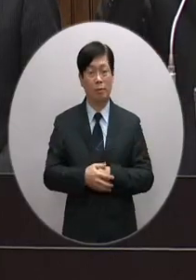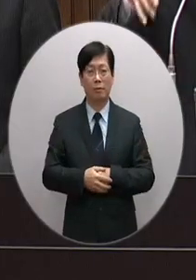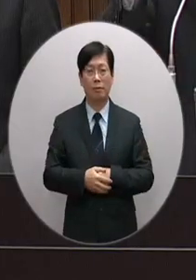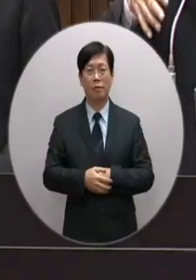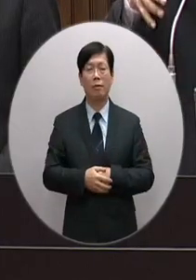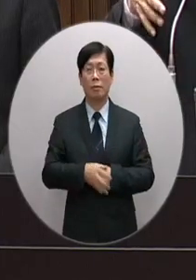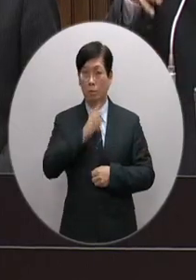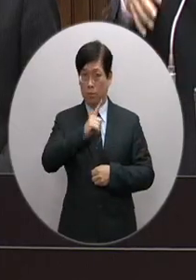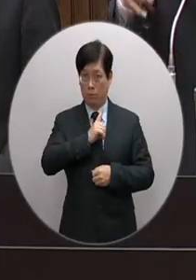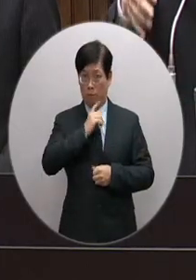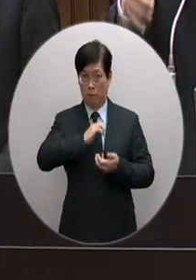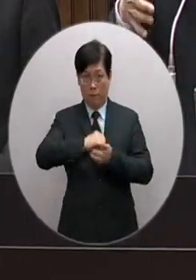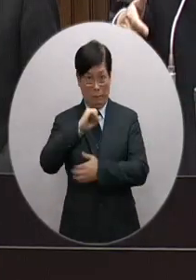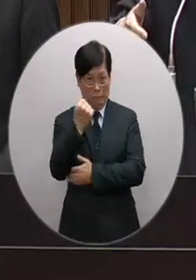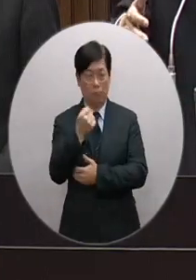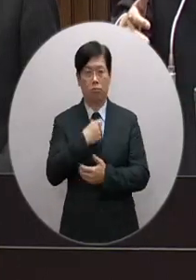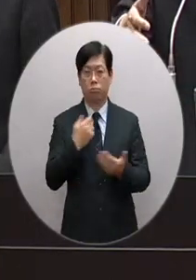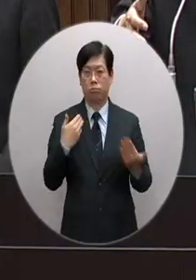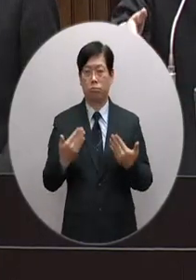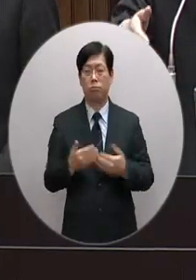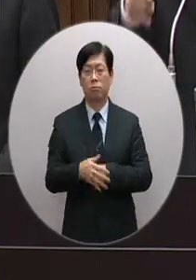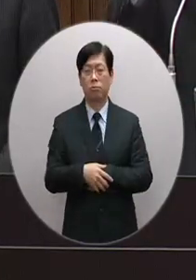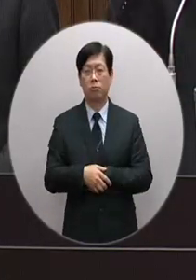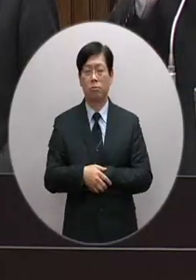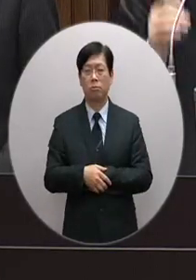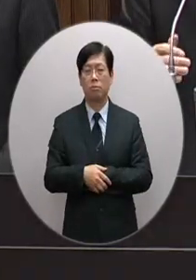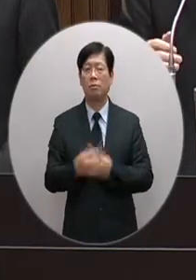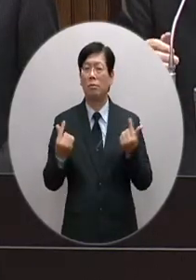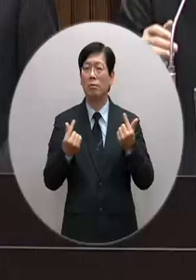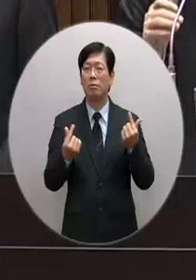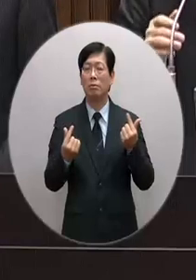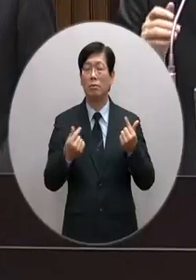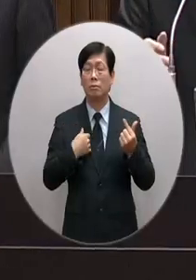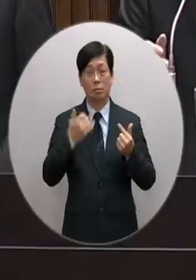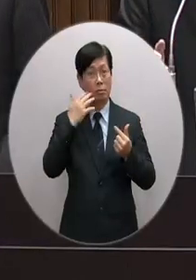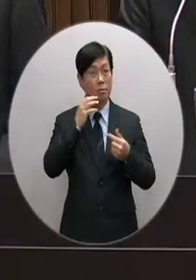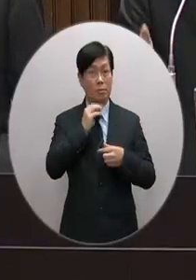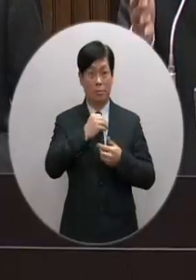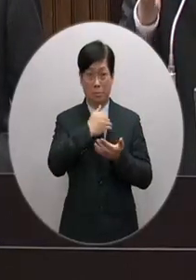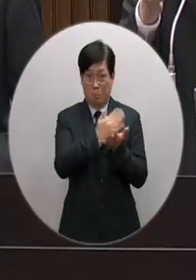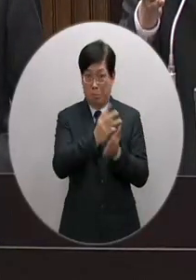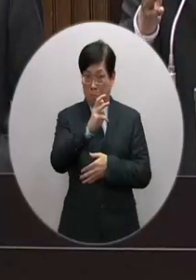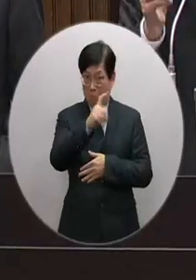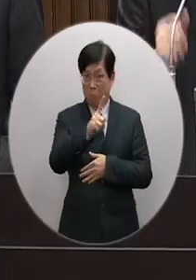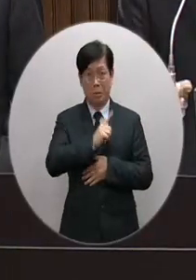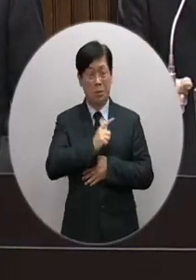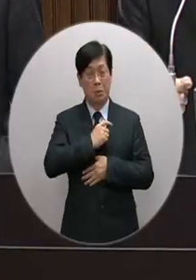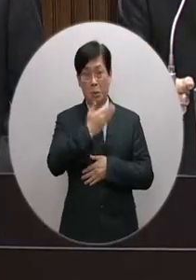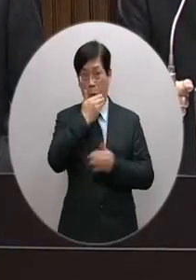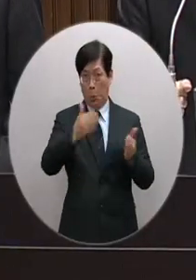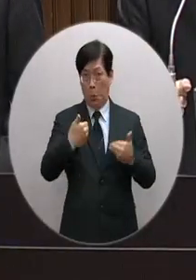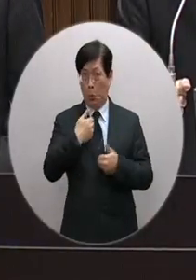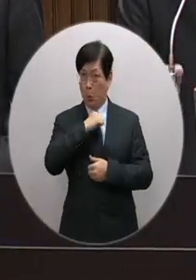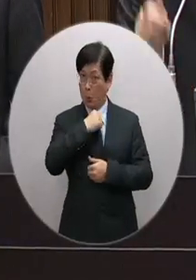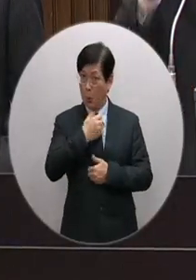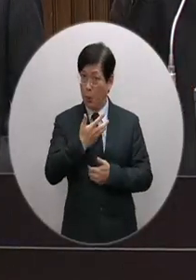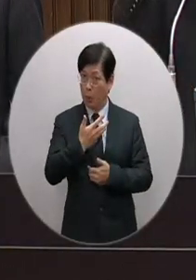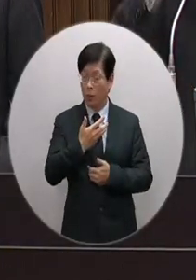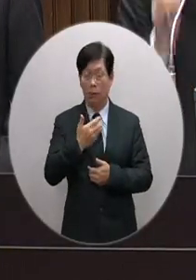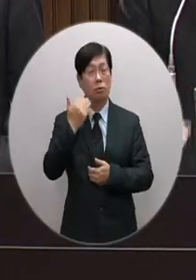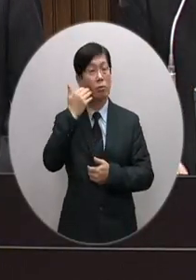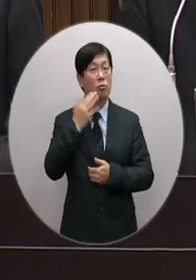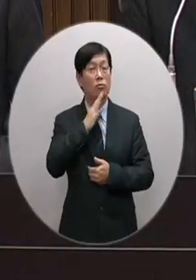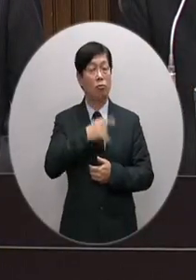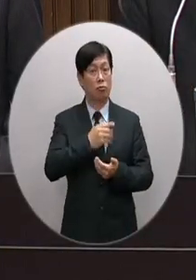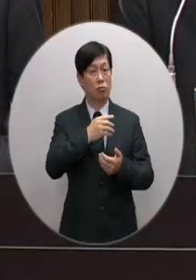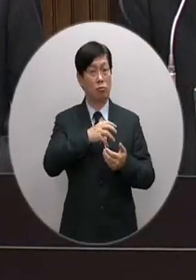们那个界定啊，定义要清楚。好比说他31项，我们就说他是会台。那如